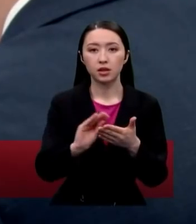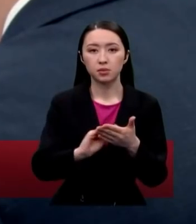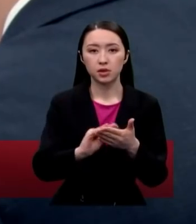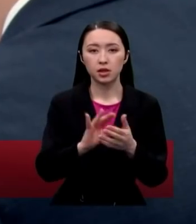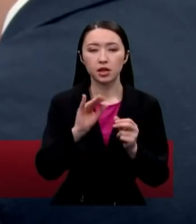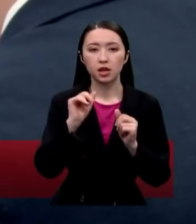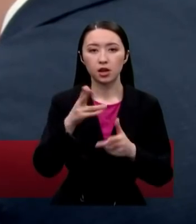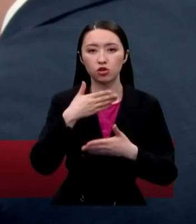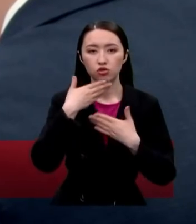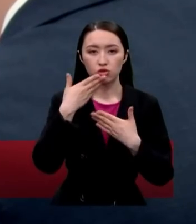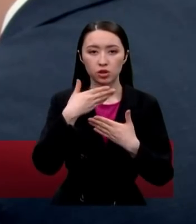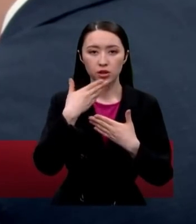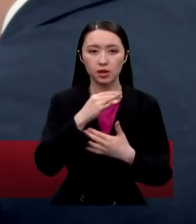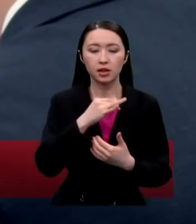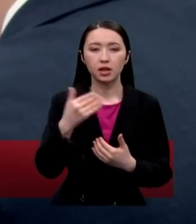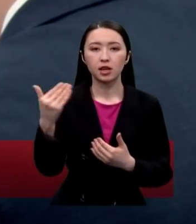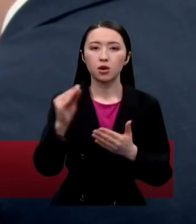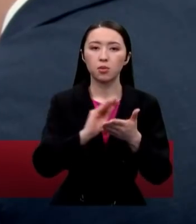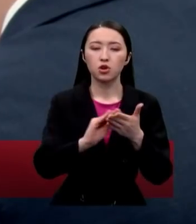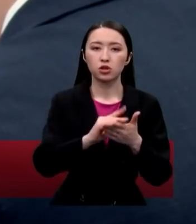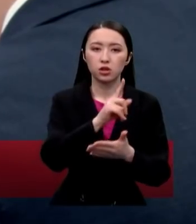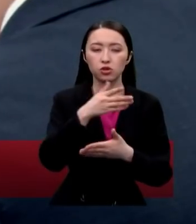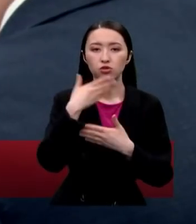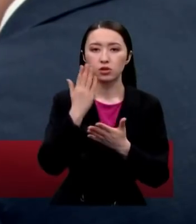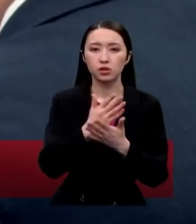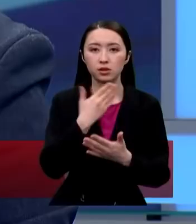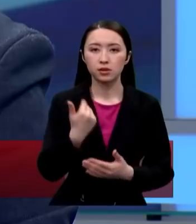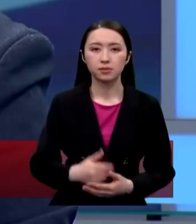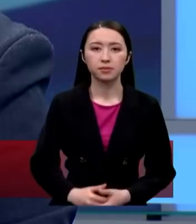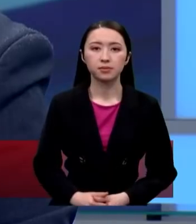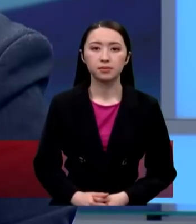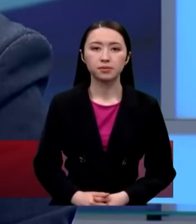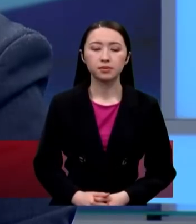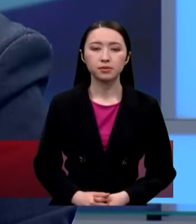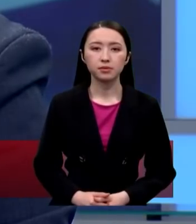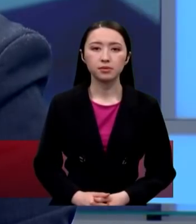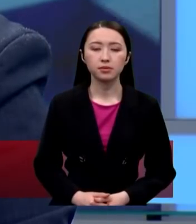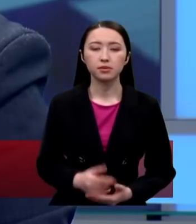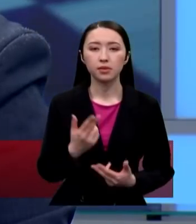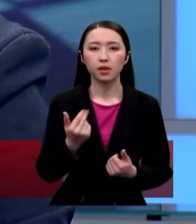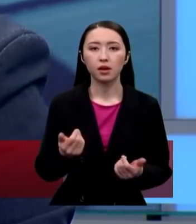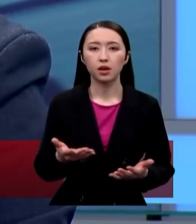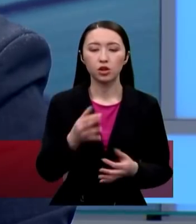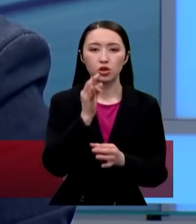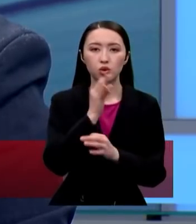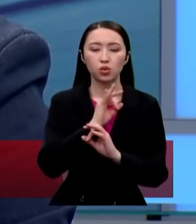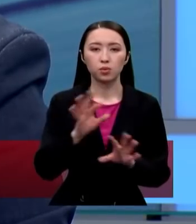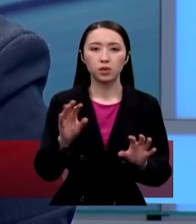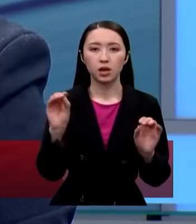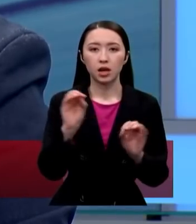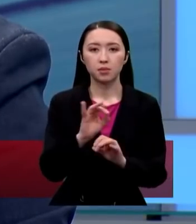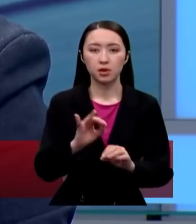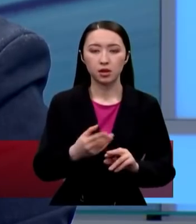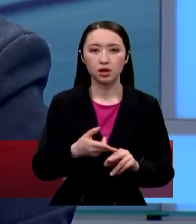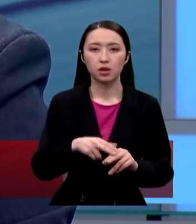и вообще учитываются ли их пожелания при обсуждении? Да, конечно, любые комментарии, если они обоснованы,